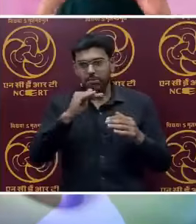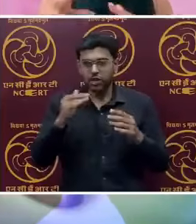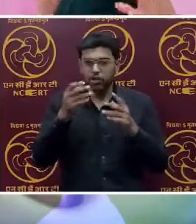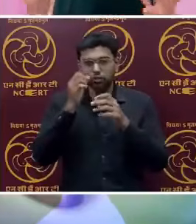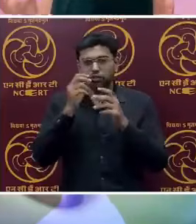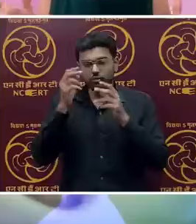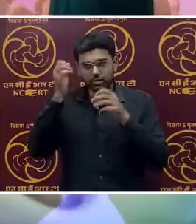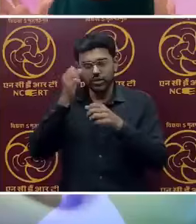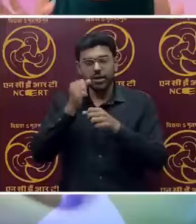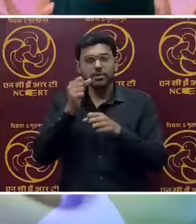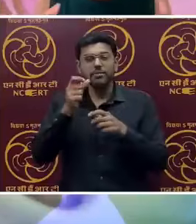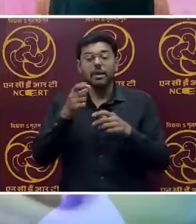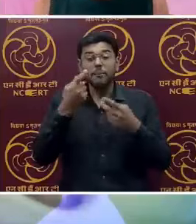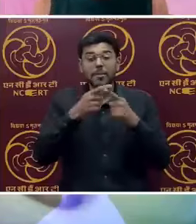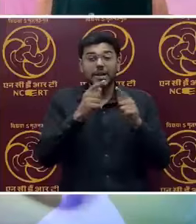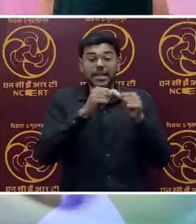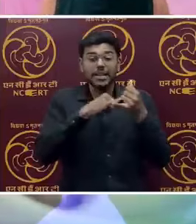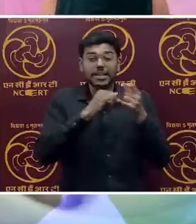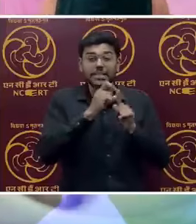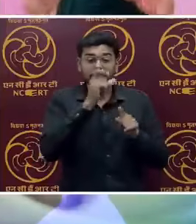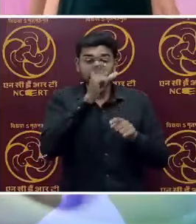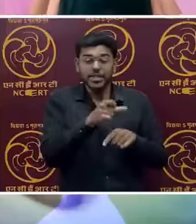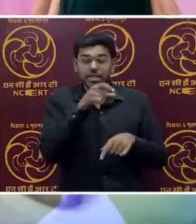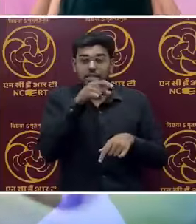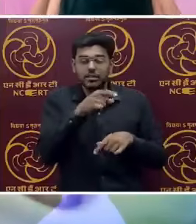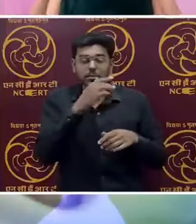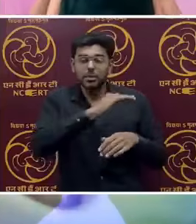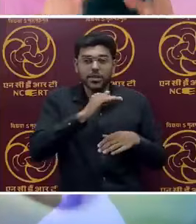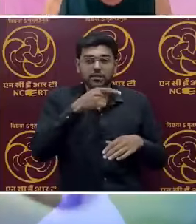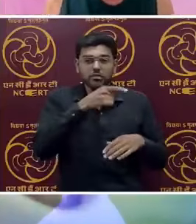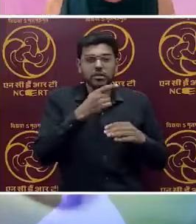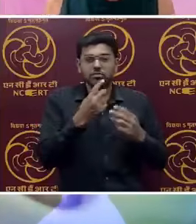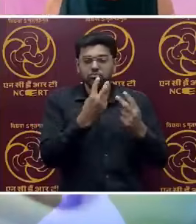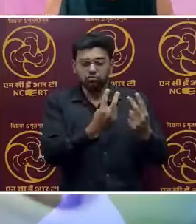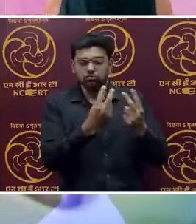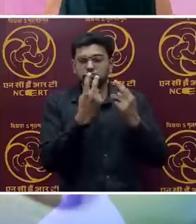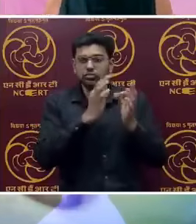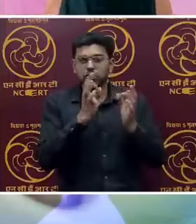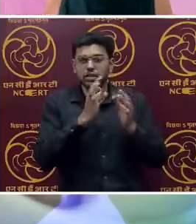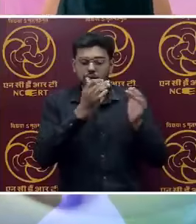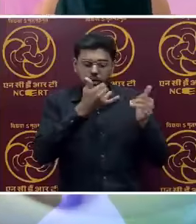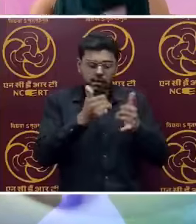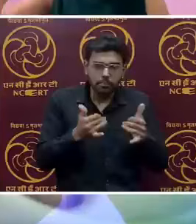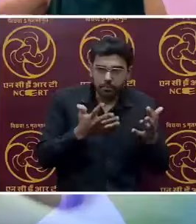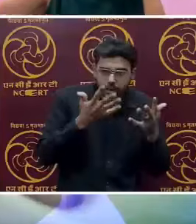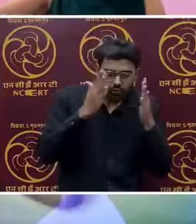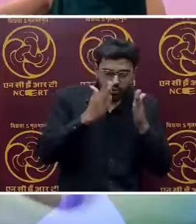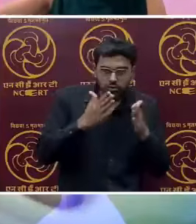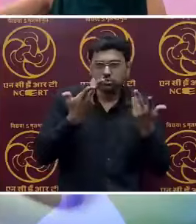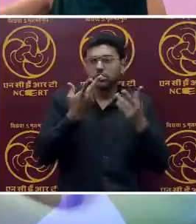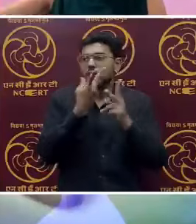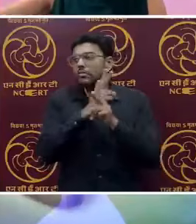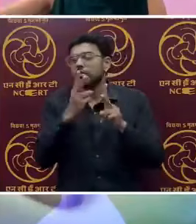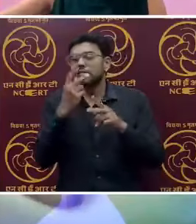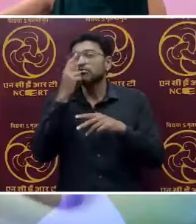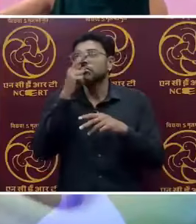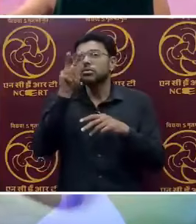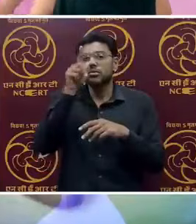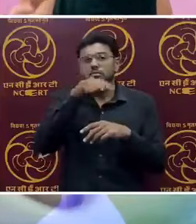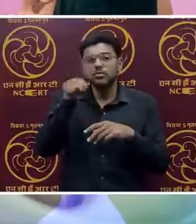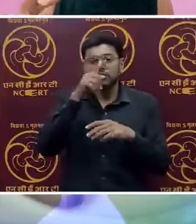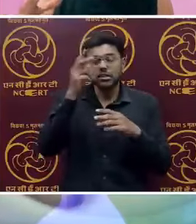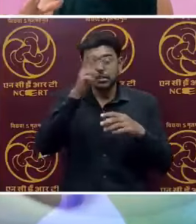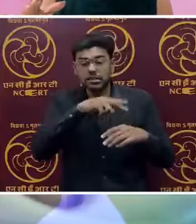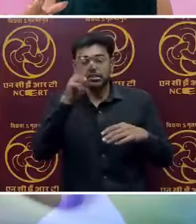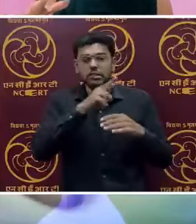हैं. और स्टैटिस्टिक बच्चे नहीं करते हैं, क्योंकि उसके लिए प्ले के ऊपर फोकस करेंगे प्लस दूसरे का फेस की तरह देखेंगे,